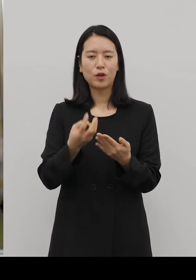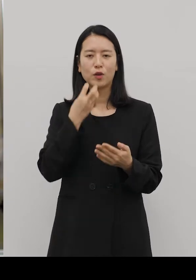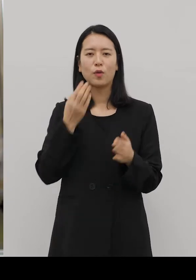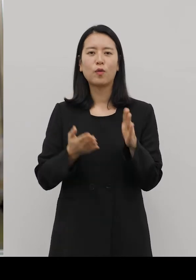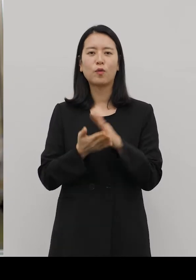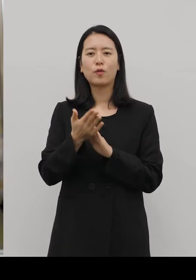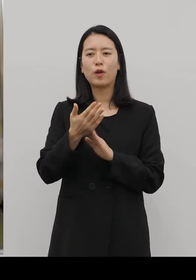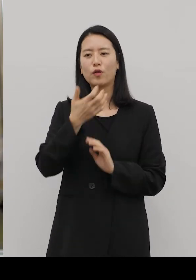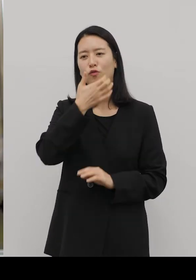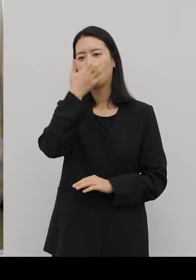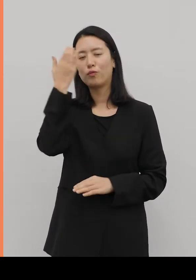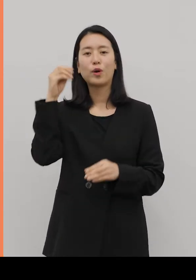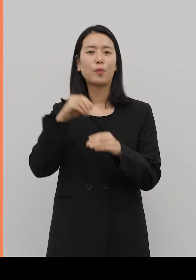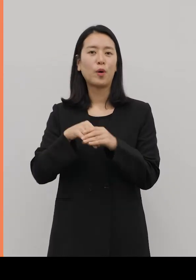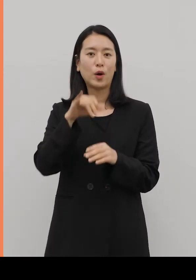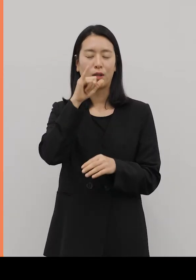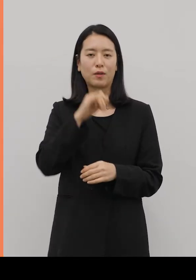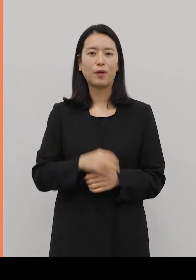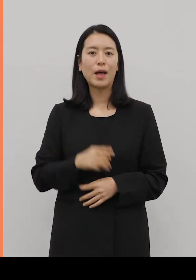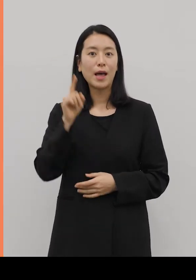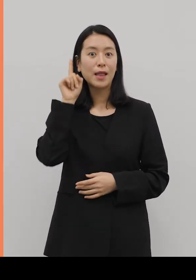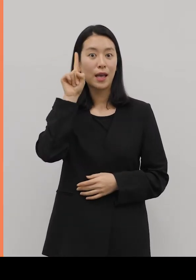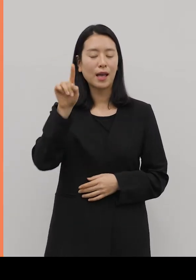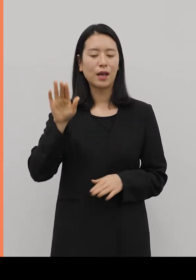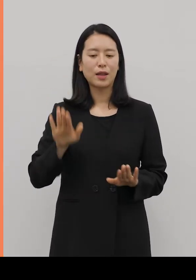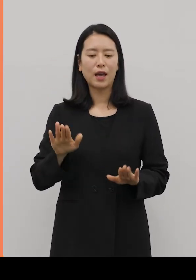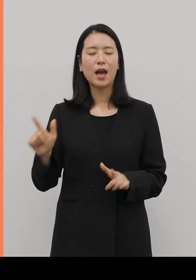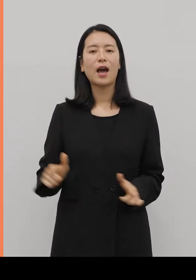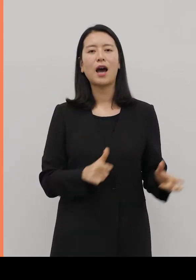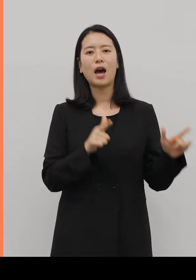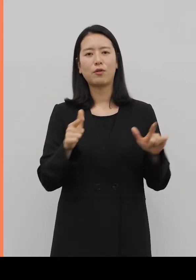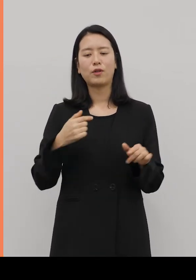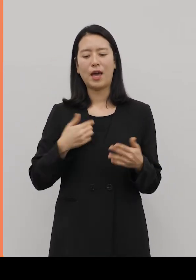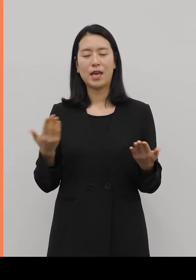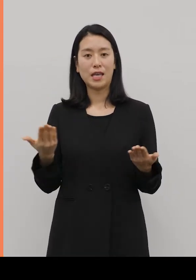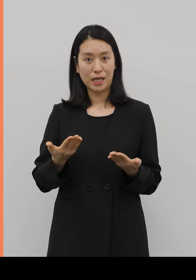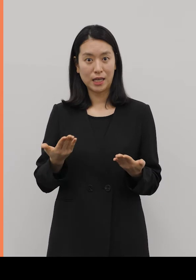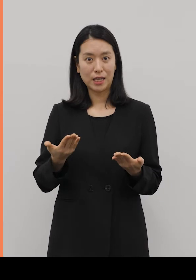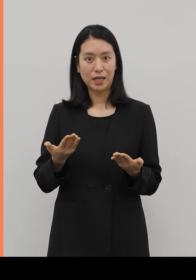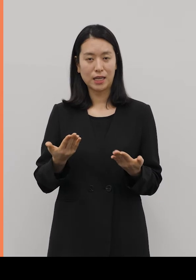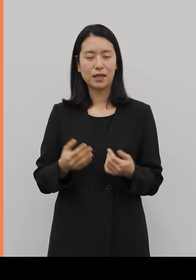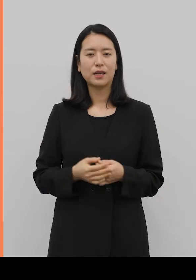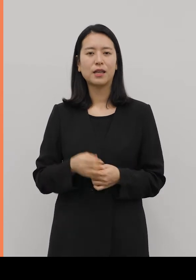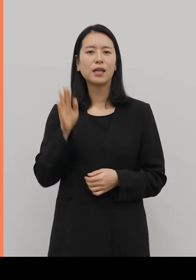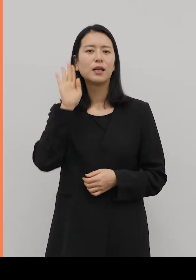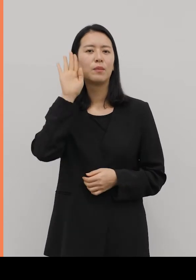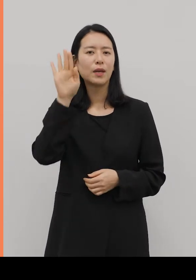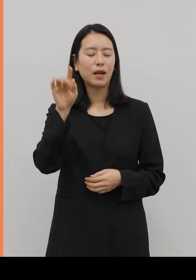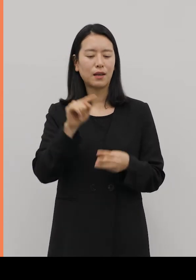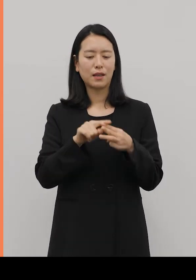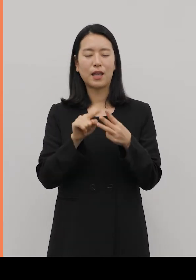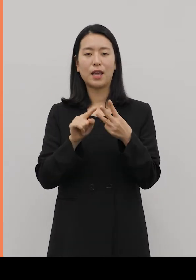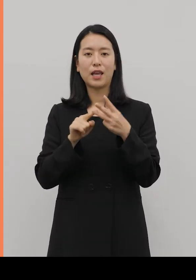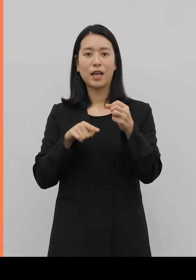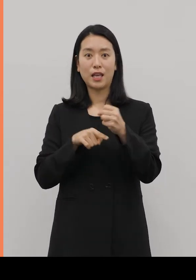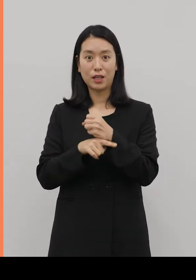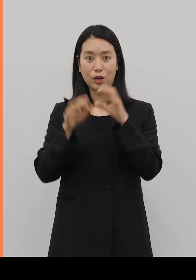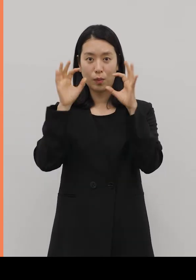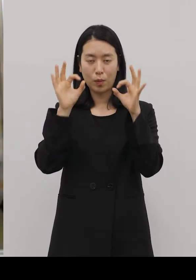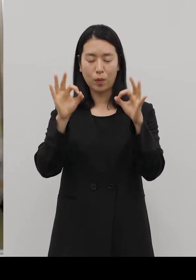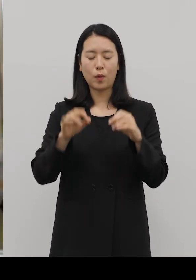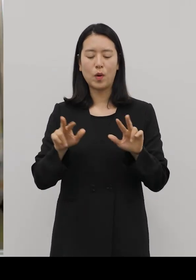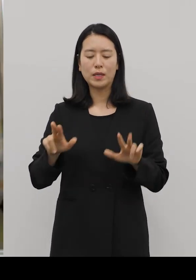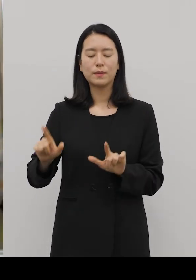꿈이 담겨 있습니다. 내일을 나의 하루, 나의 일, 그리고 미래라는 세 가지 의미로